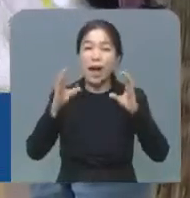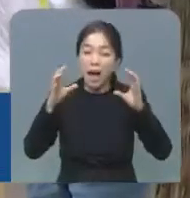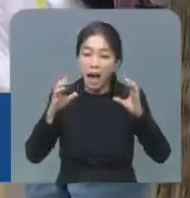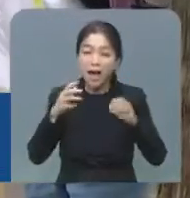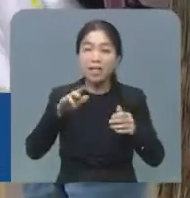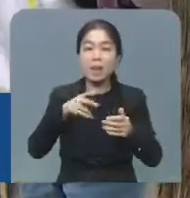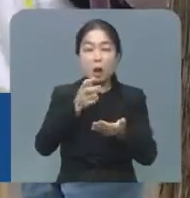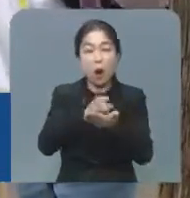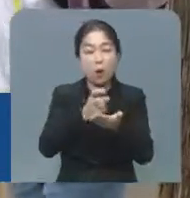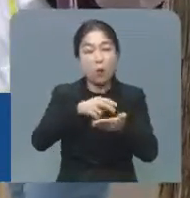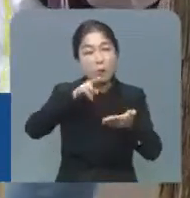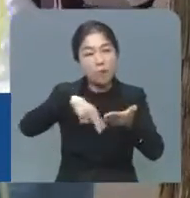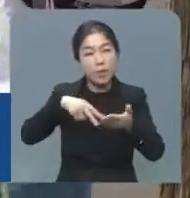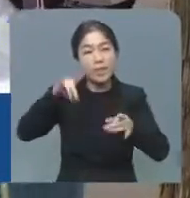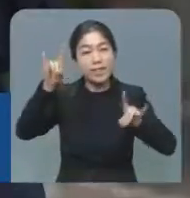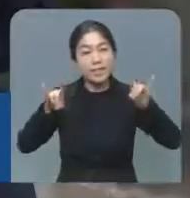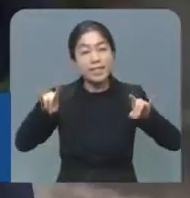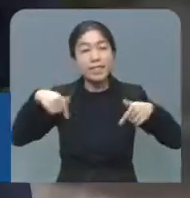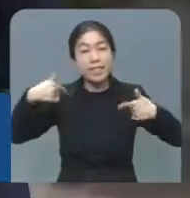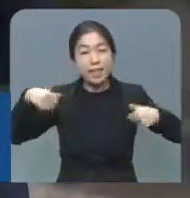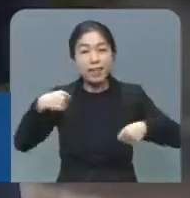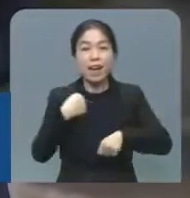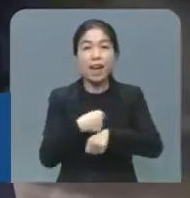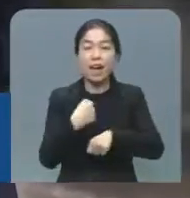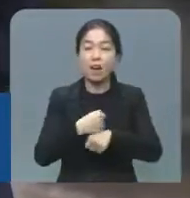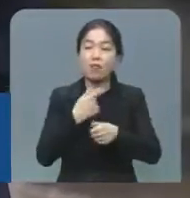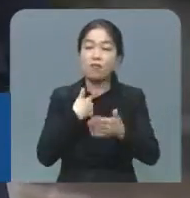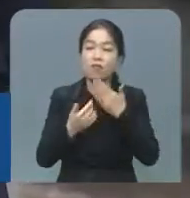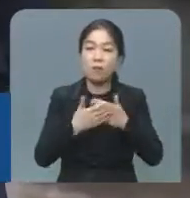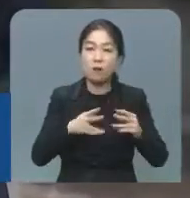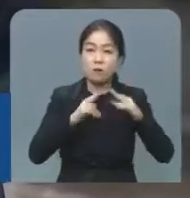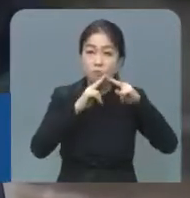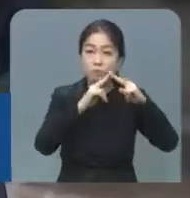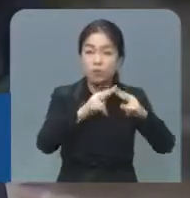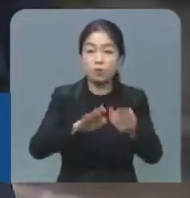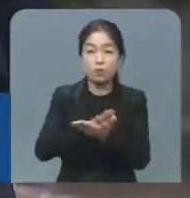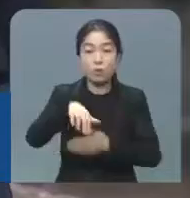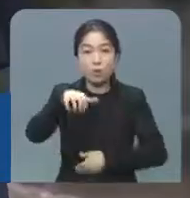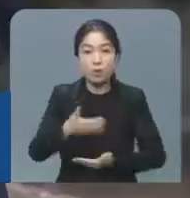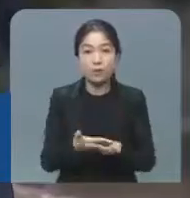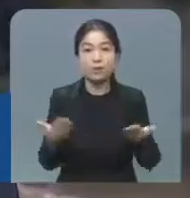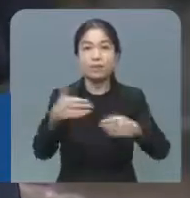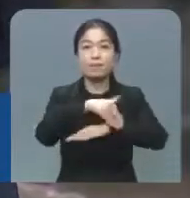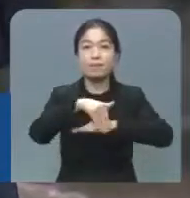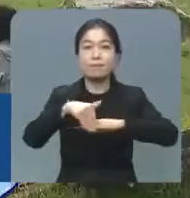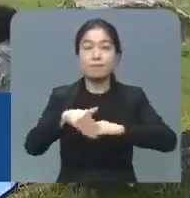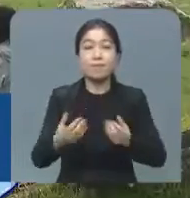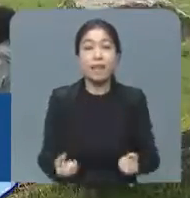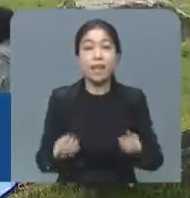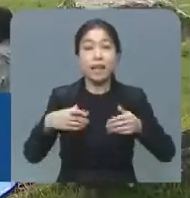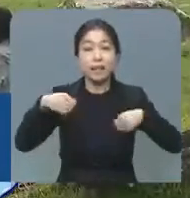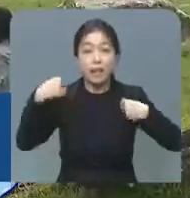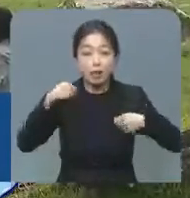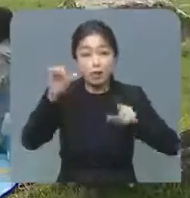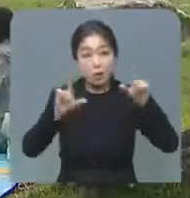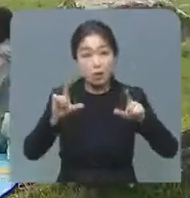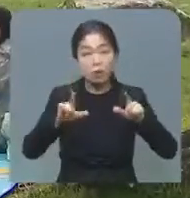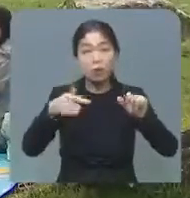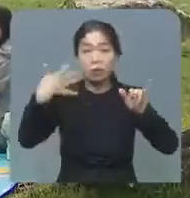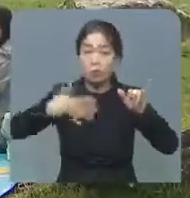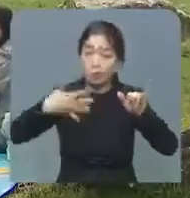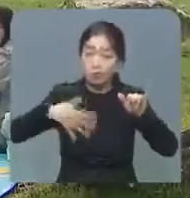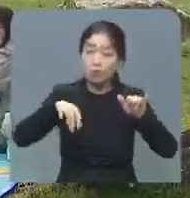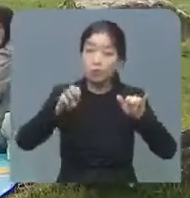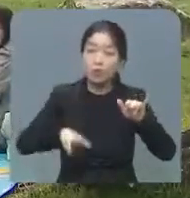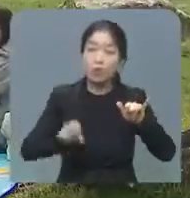헌장 낭독 인형극 등이 이어지며 각종 체험 부스와 놀이공간이 제공될 예정입니다 행사와 보면 모습은 유튜브 헬로